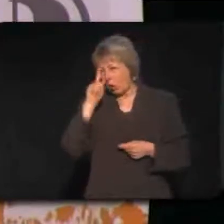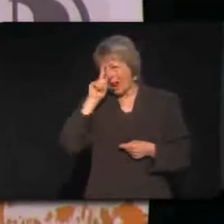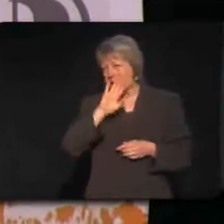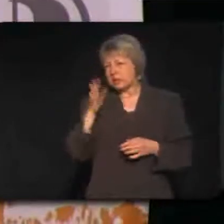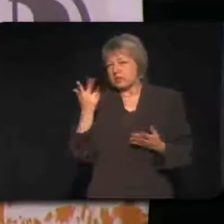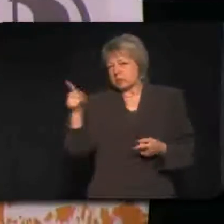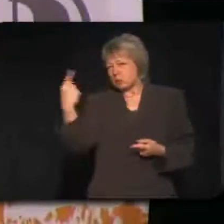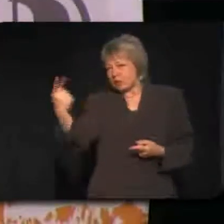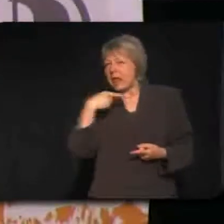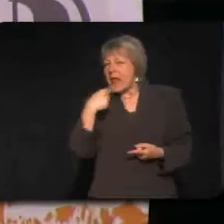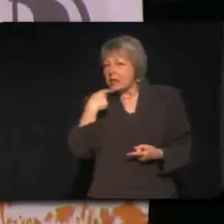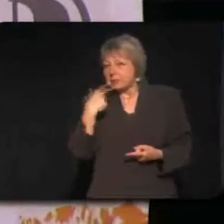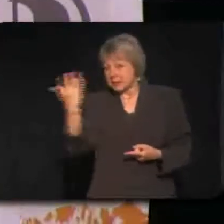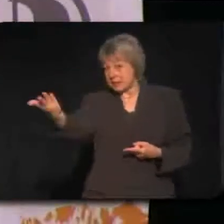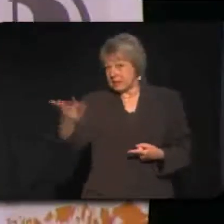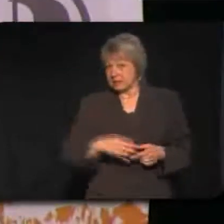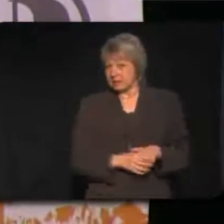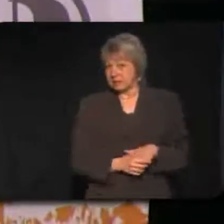Herr Nebel